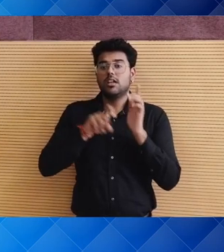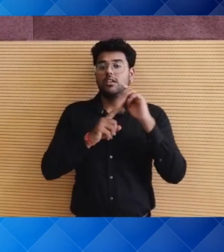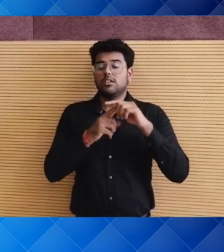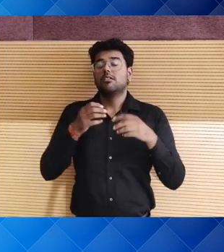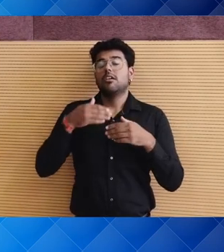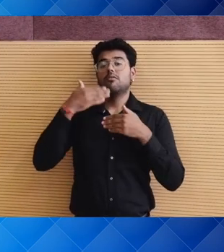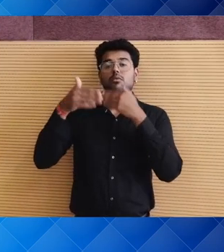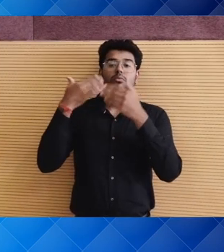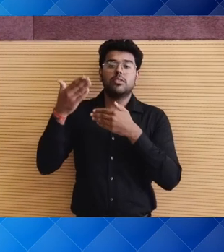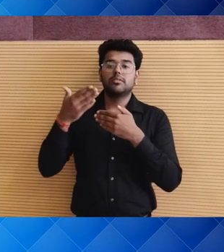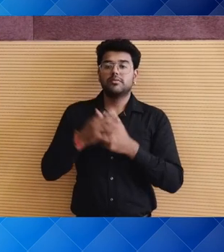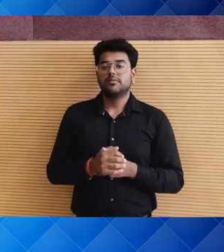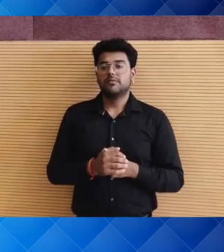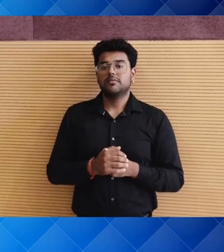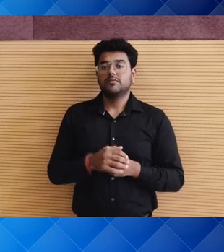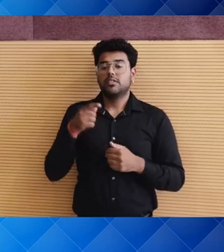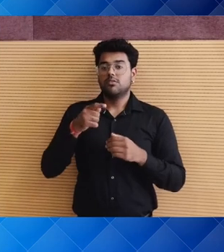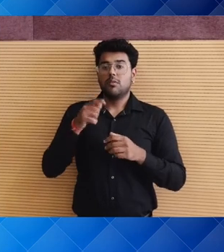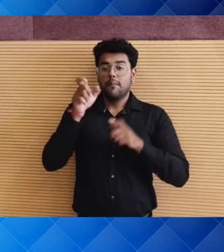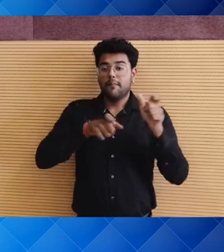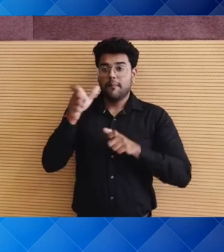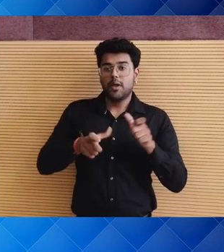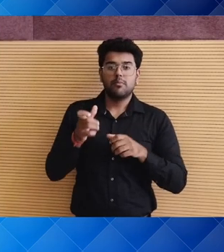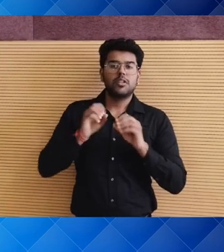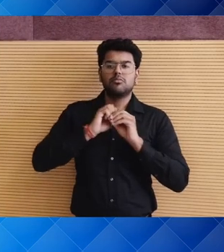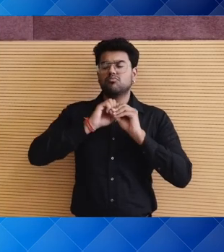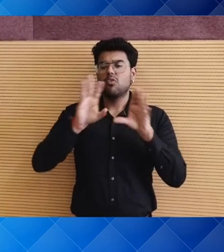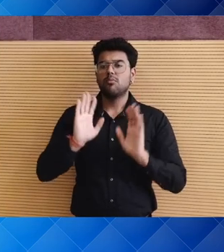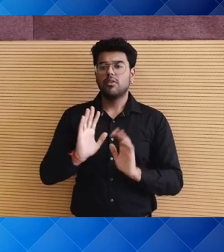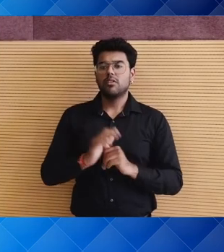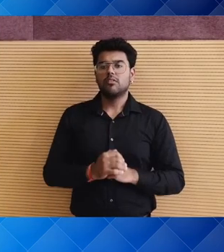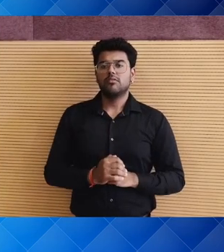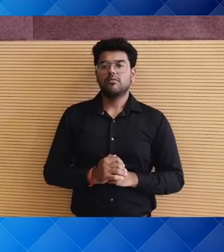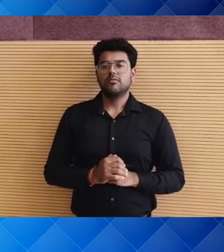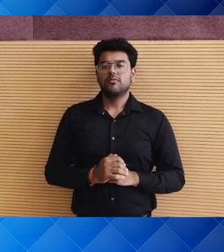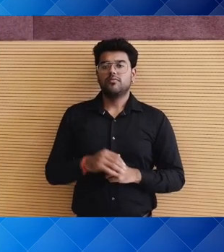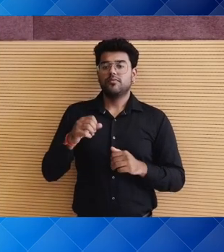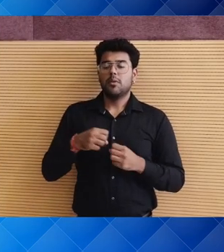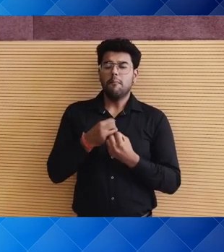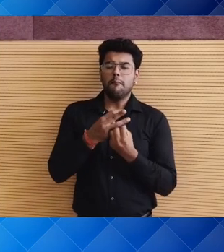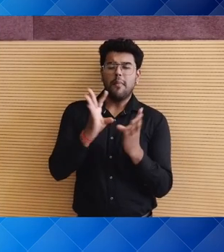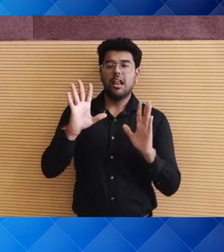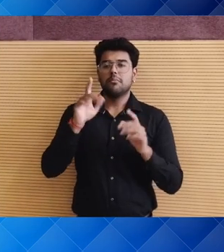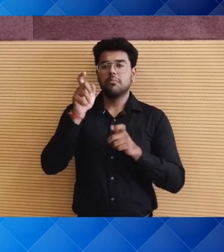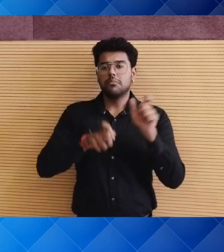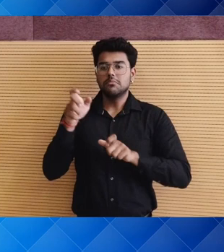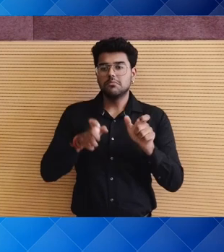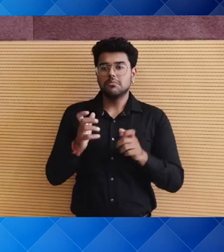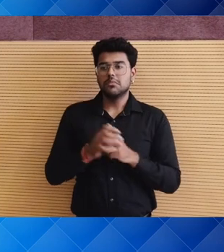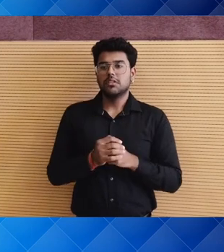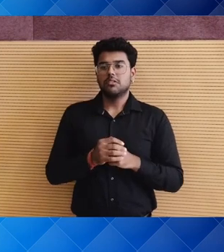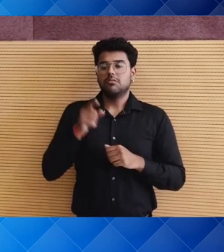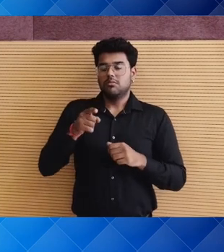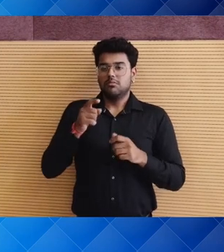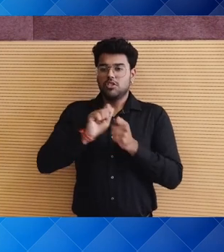पहुंचाएगा, इसको पब्लिक डोमेन में रख दिया जाएगा, अनेक लोग उसमें